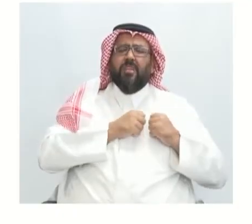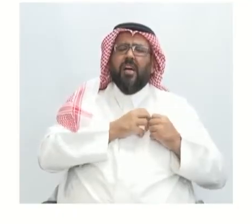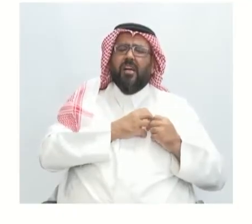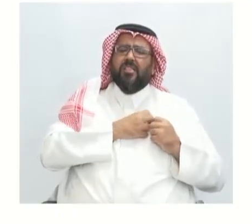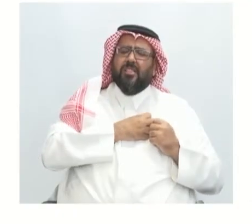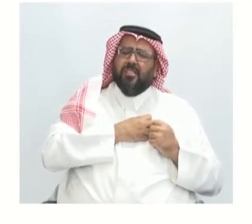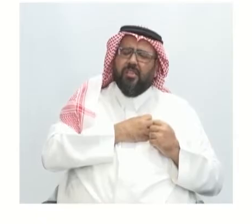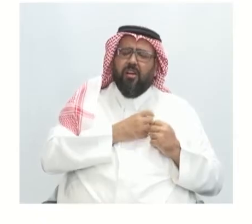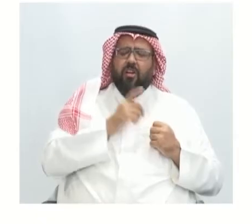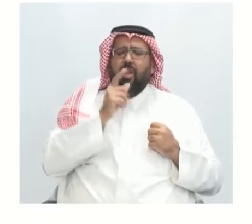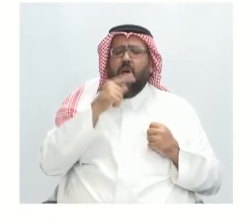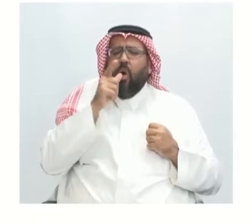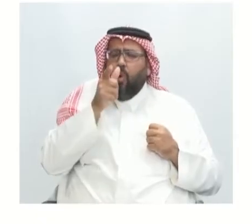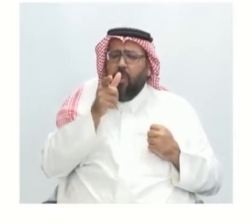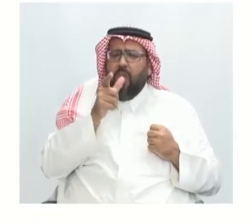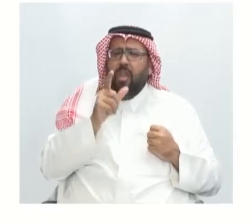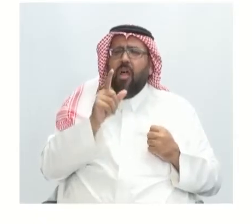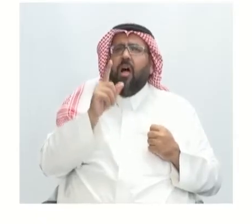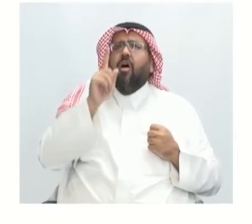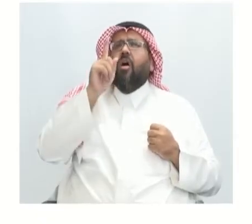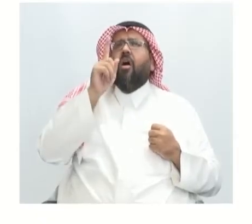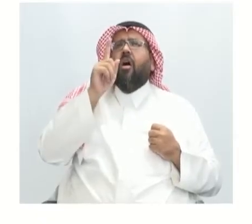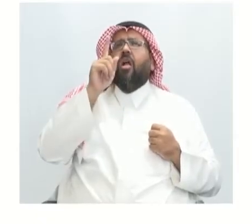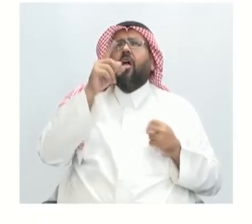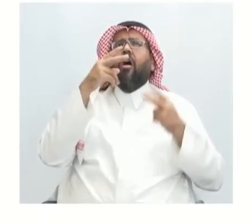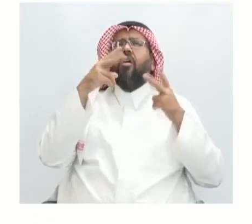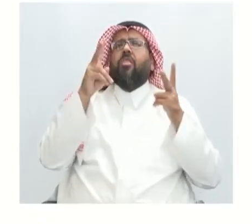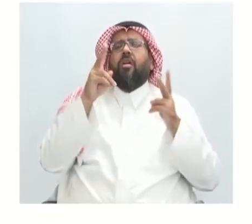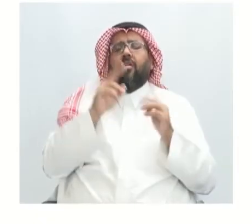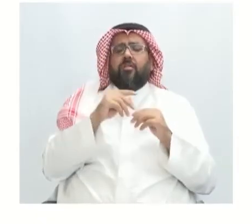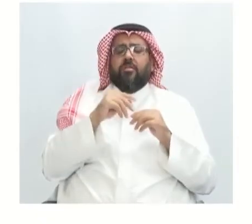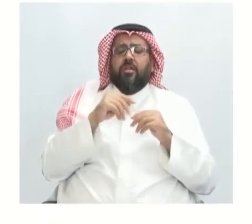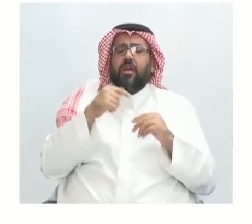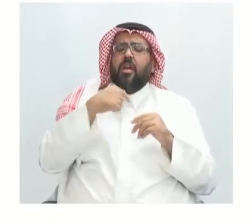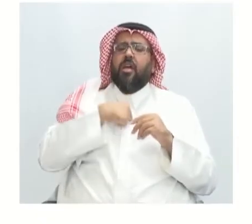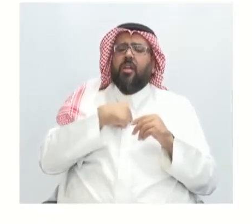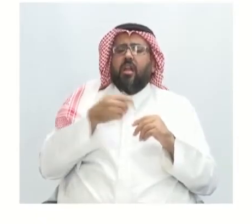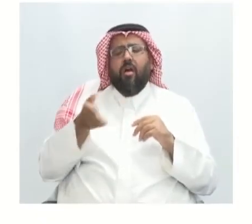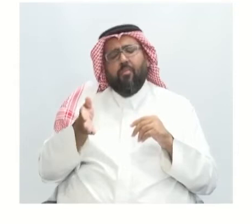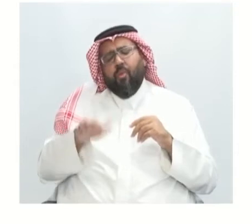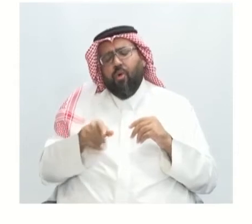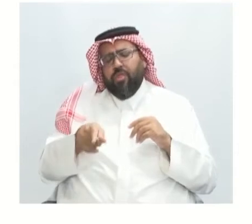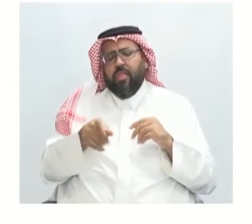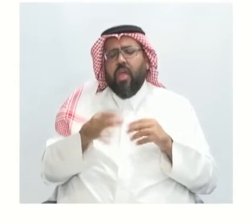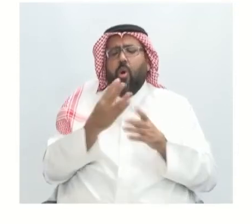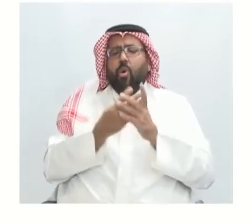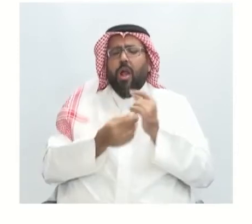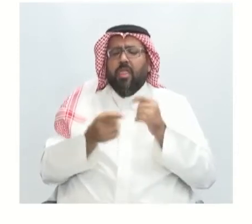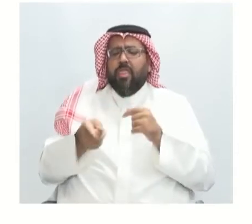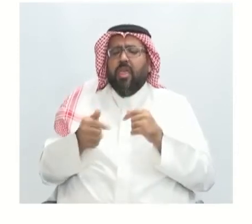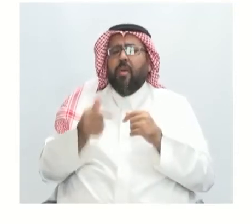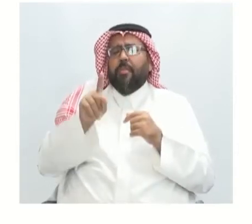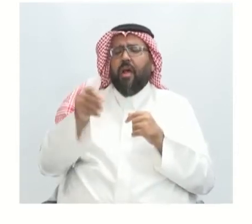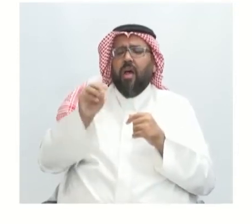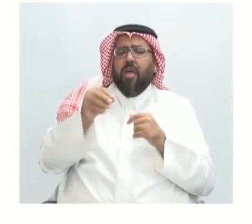ولا نقول الا ما يرضي ربنا وانا بفراقك يا ابراهيم